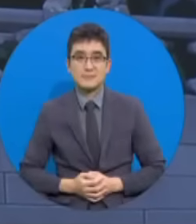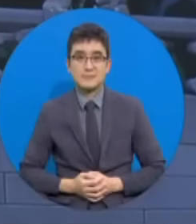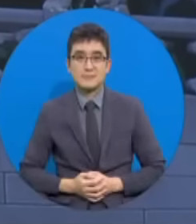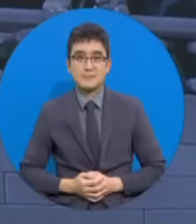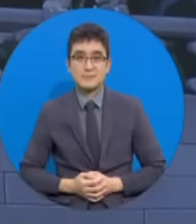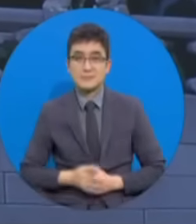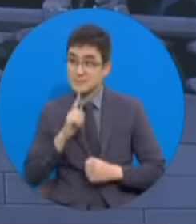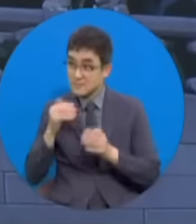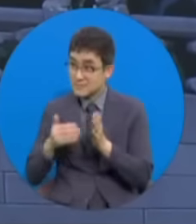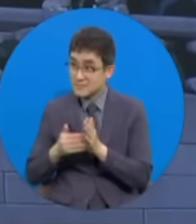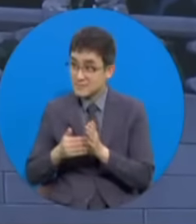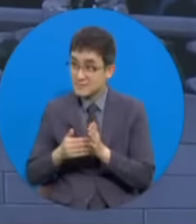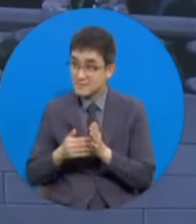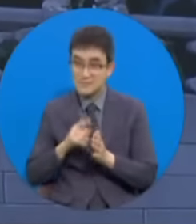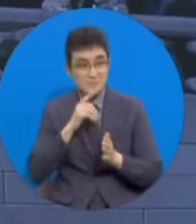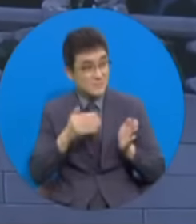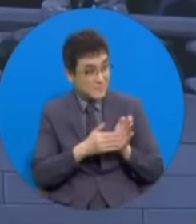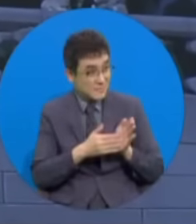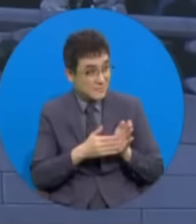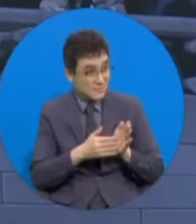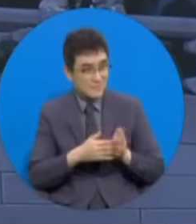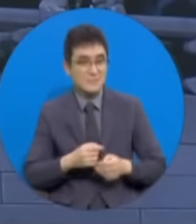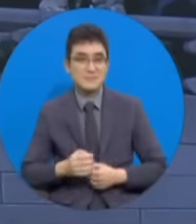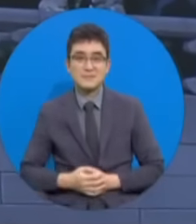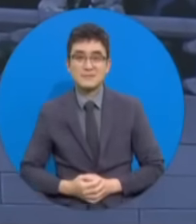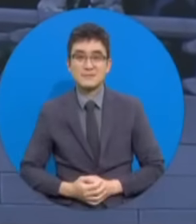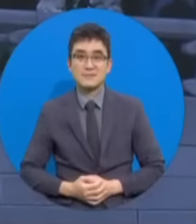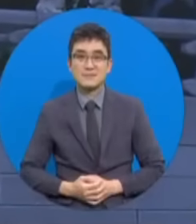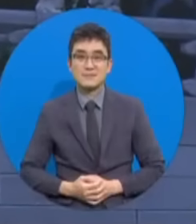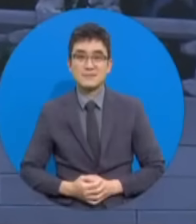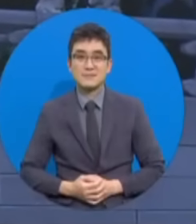말씀 다 하셨습니까? 그렇습니다. 김용주 의원님의 돌직구였습니다.